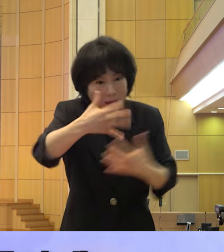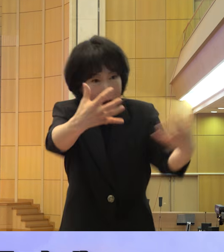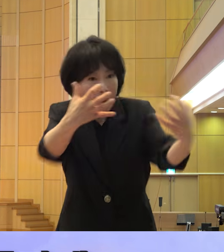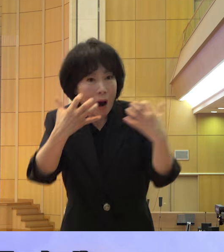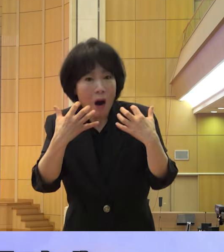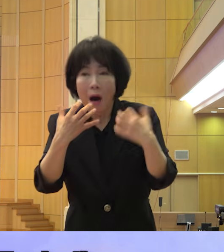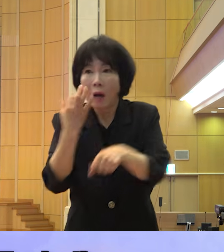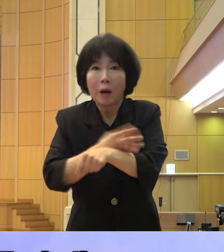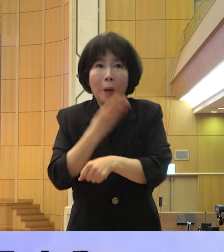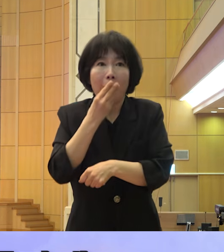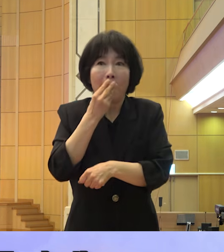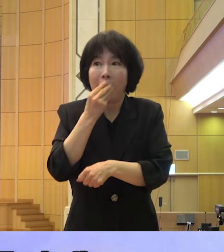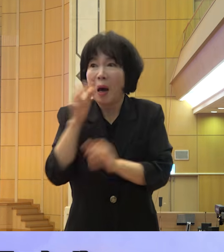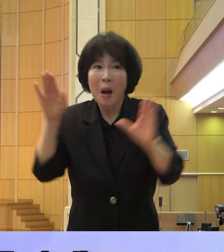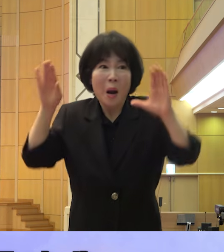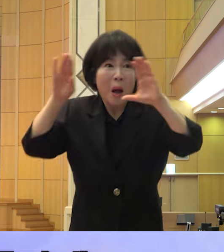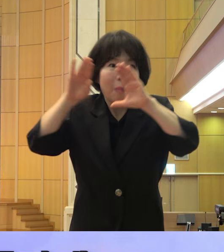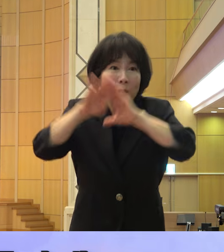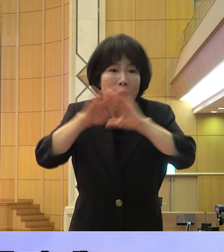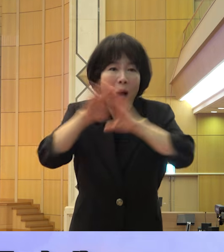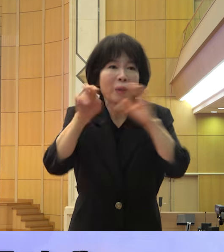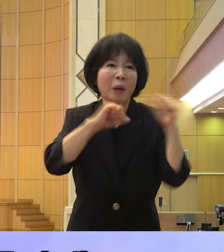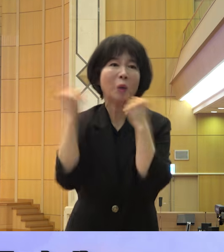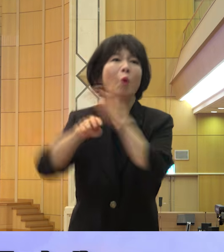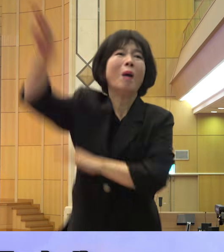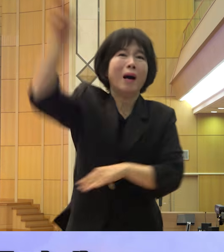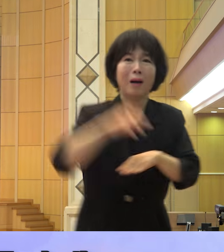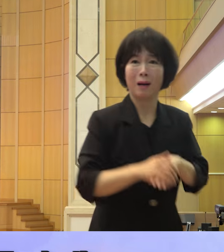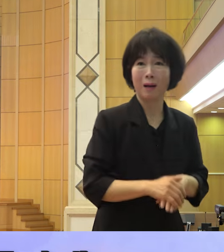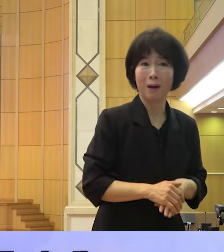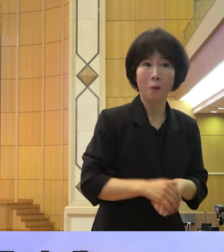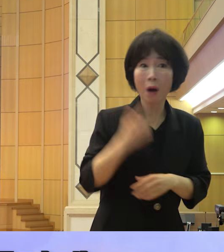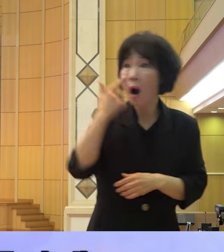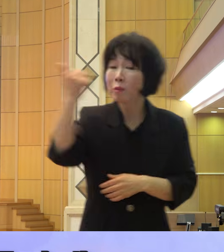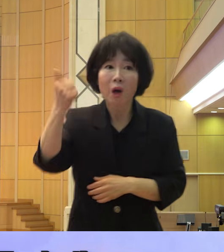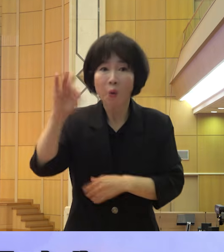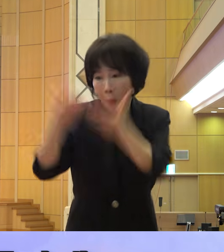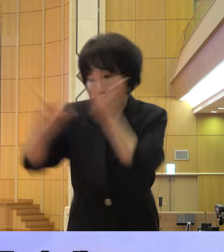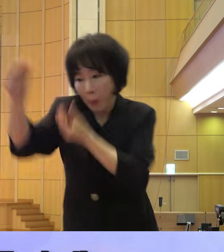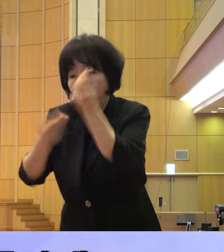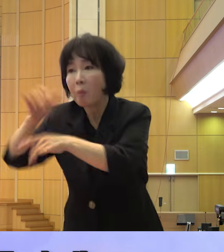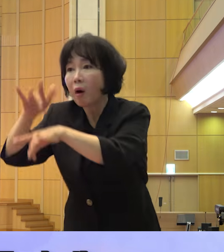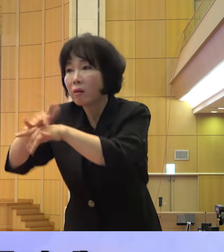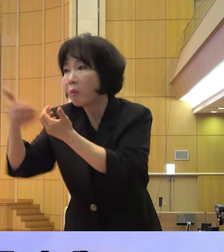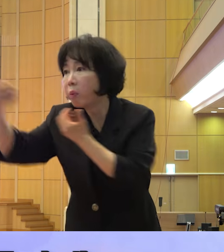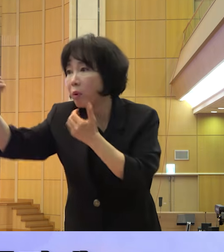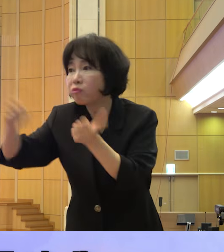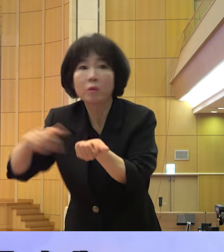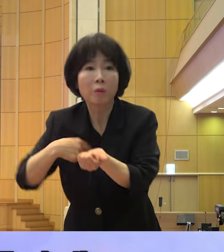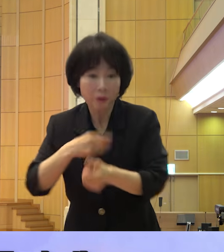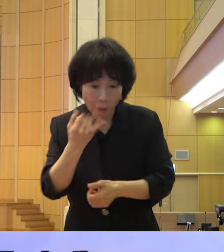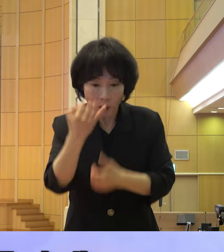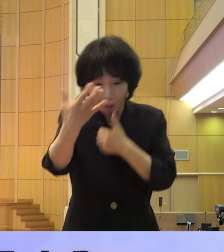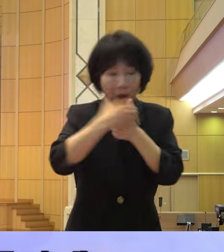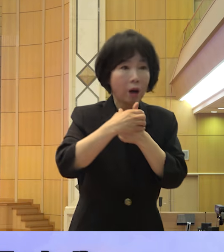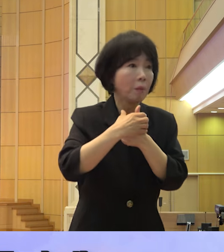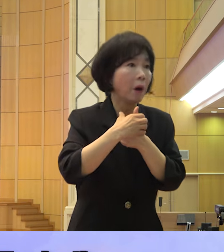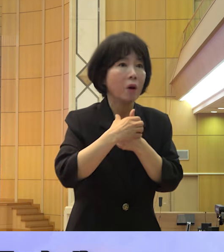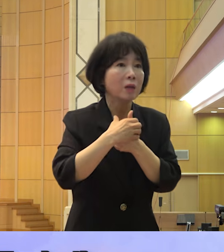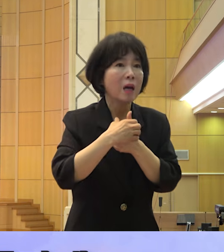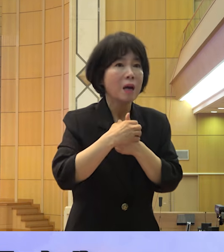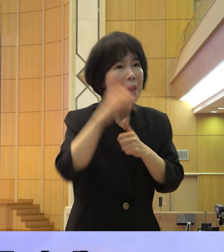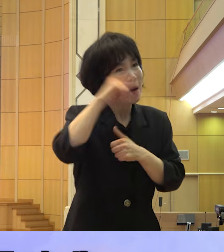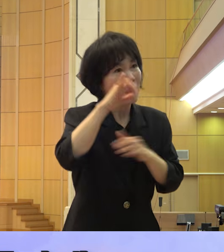업고서 충청북도 단양에서 영월까지가 거의 한 6, 70리 돼요. 6, 70리